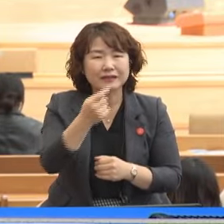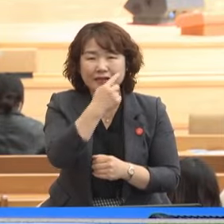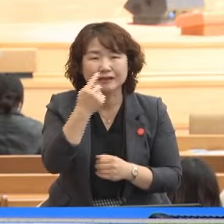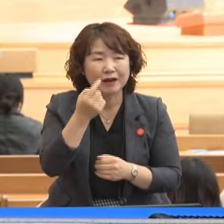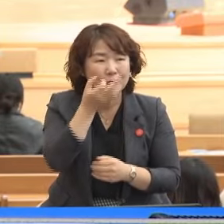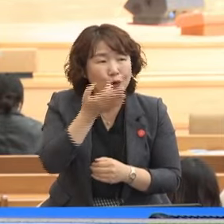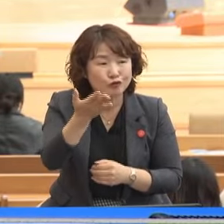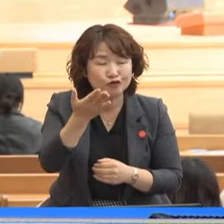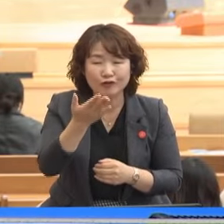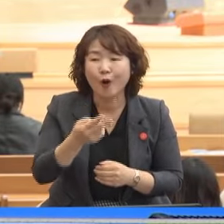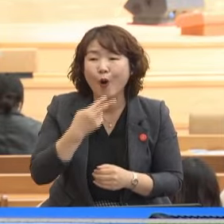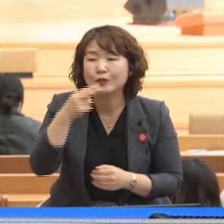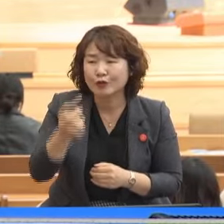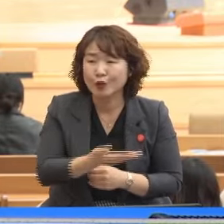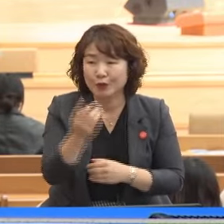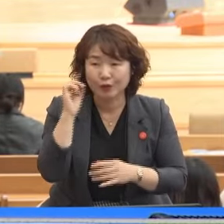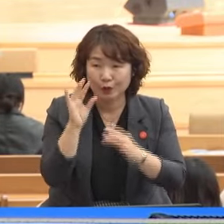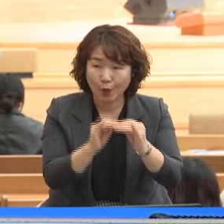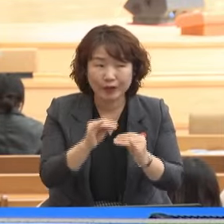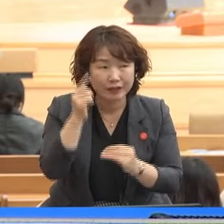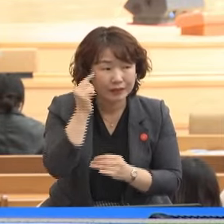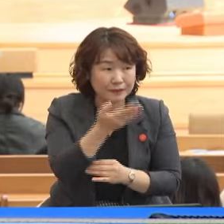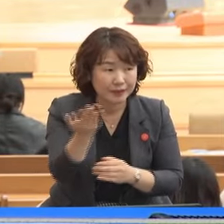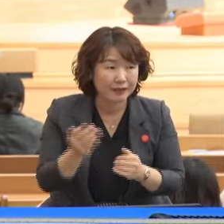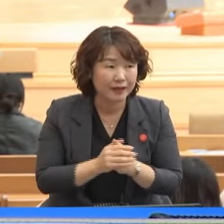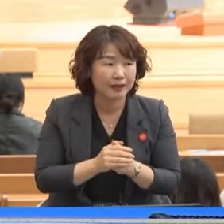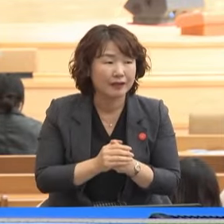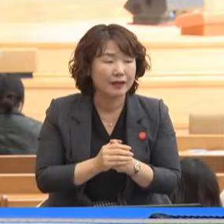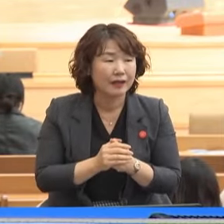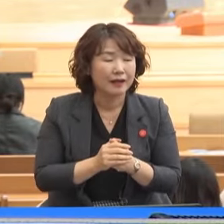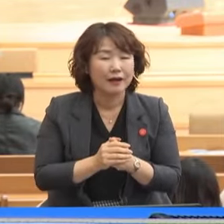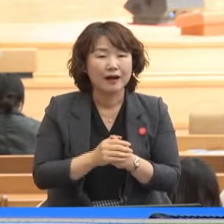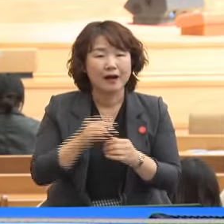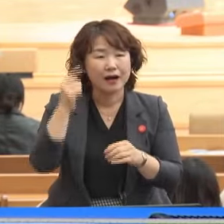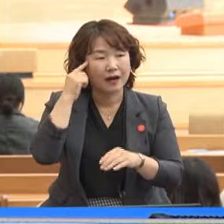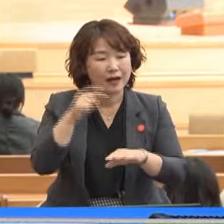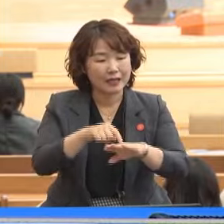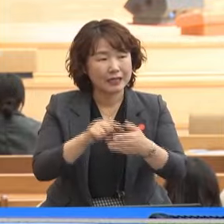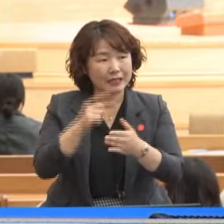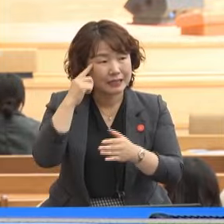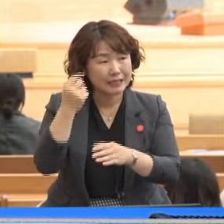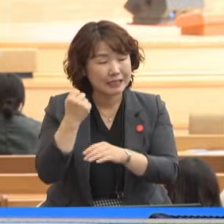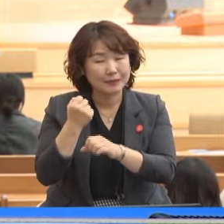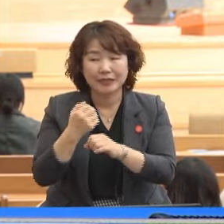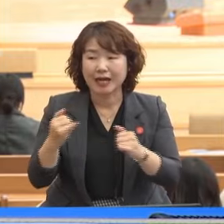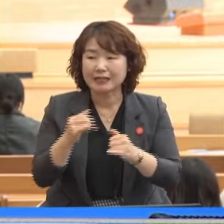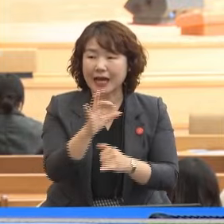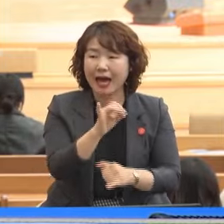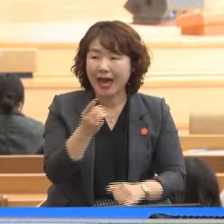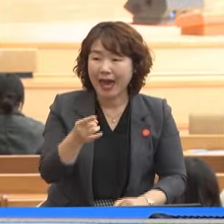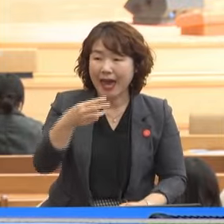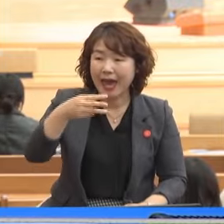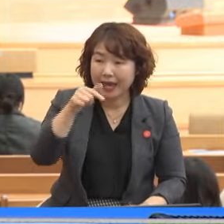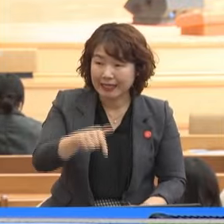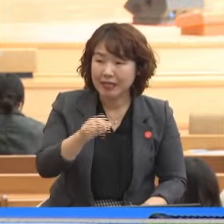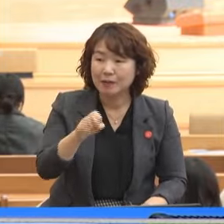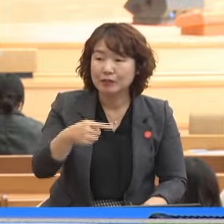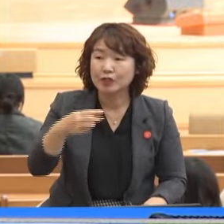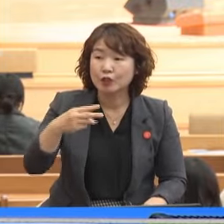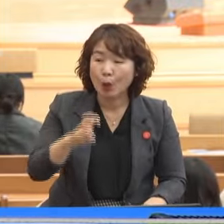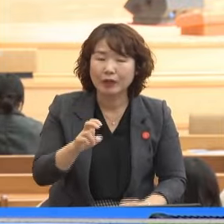않더라도 여러분 동의가 되십니까? 여러분, 일찌감치 심리학자 에릭 프롬은 건강하지 못한